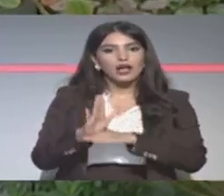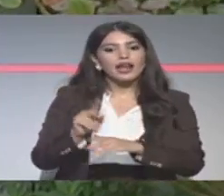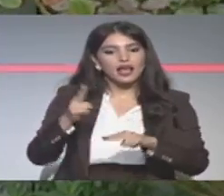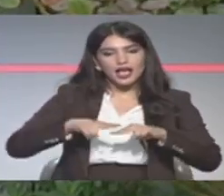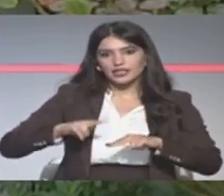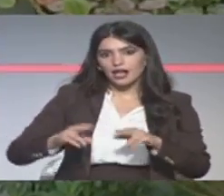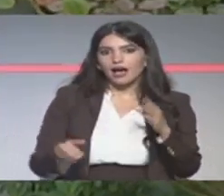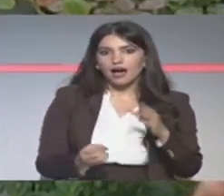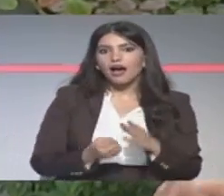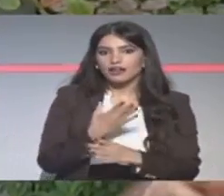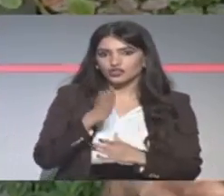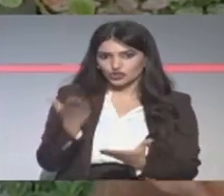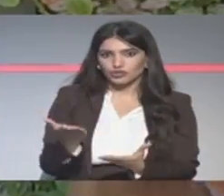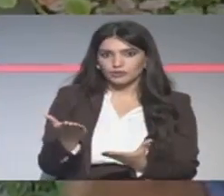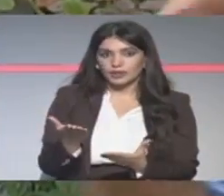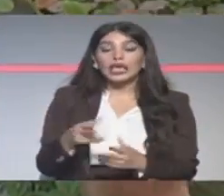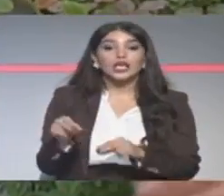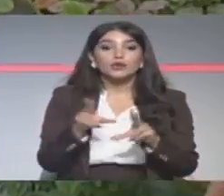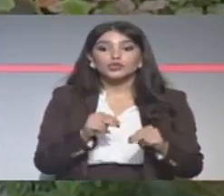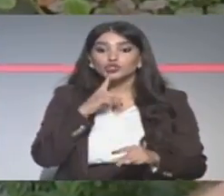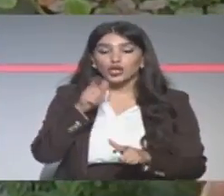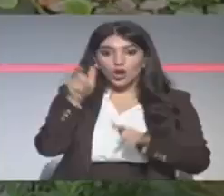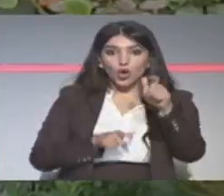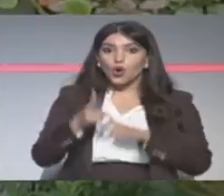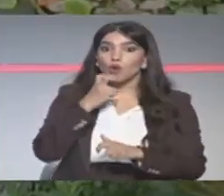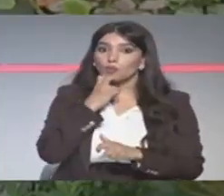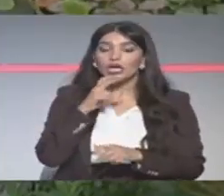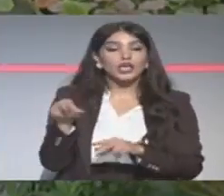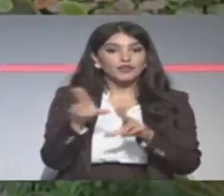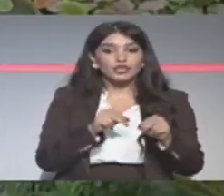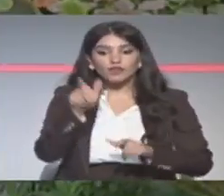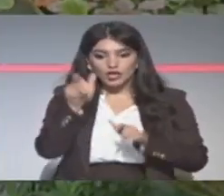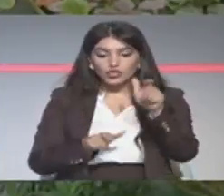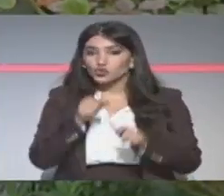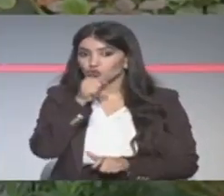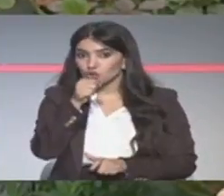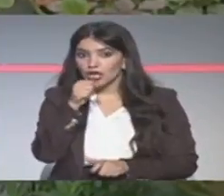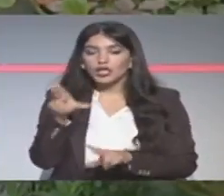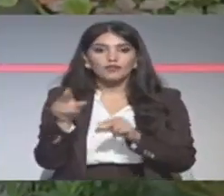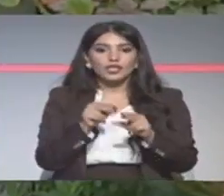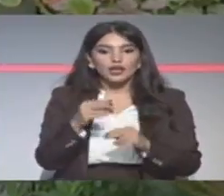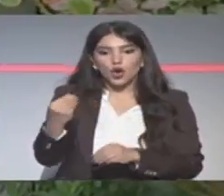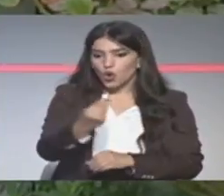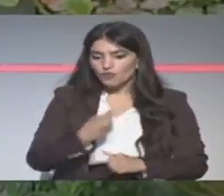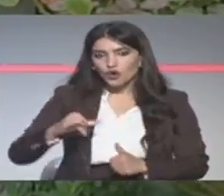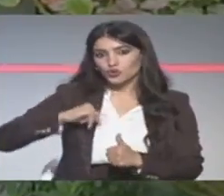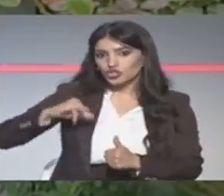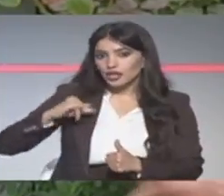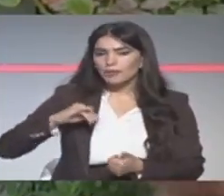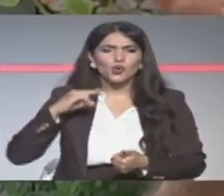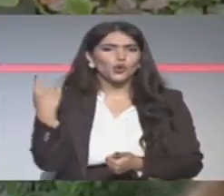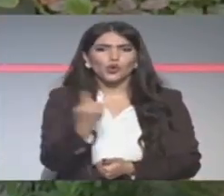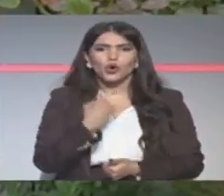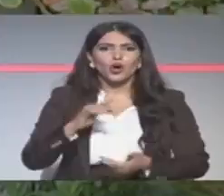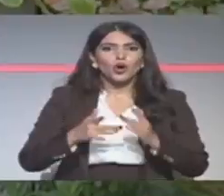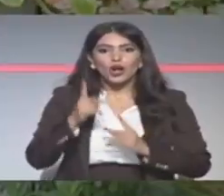وتحسين هذه المضامين. طبعا مش كان الجمهور المستهدف هو جمهور الصحفيين، لكن أيضا الناشئة والشباب